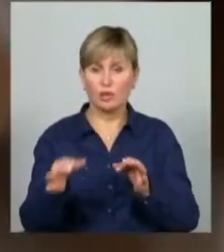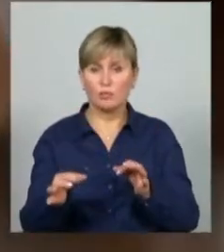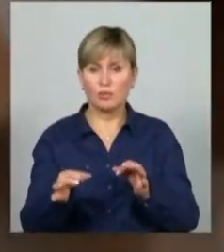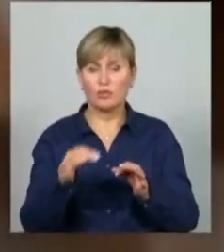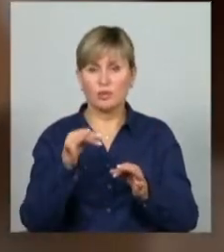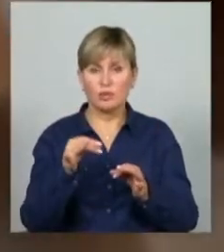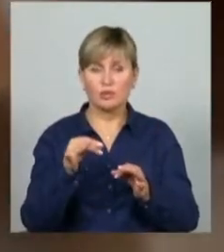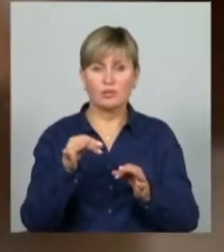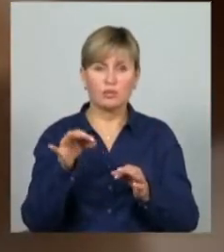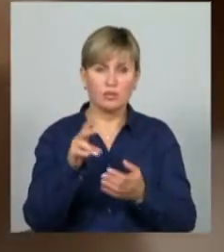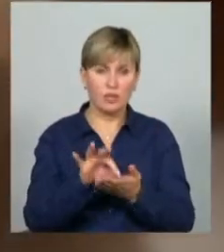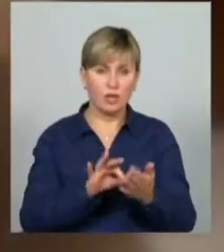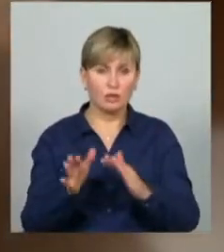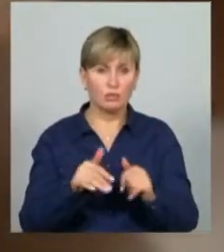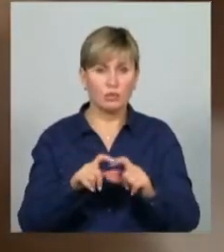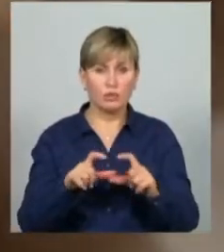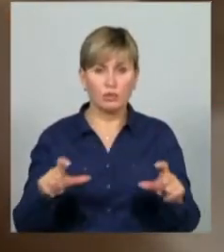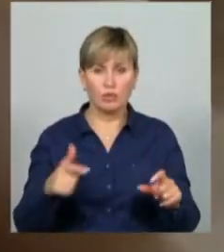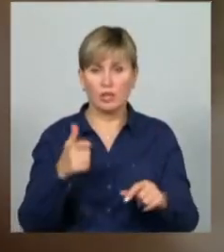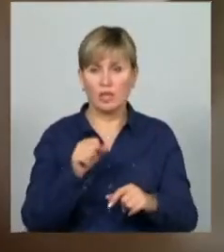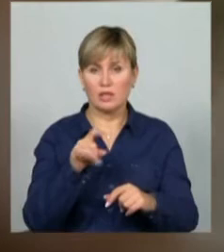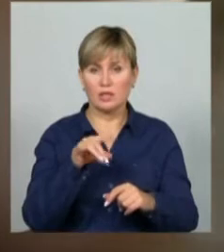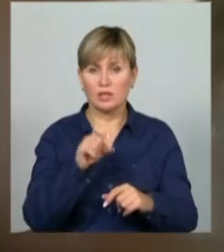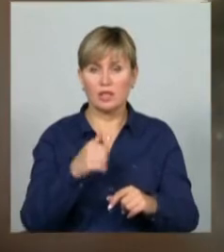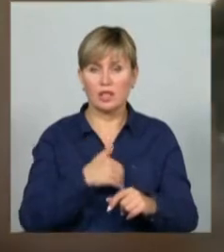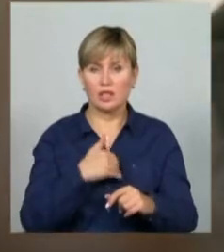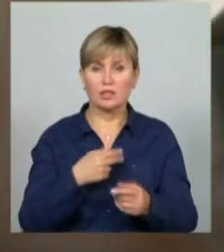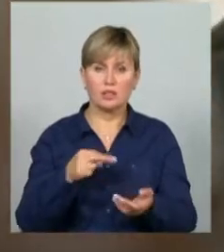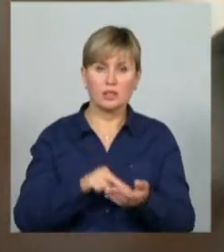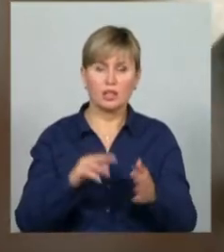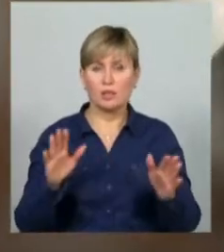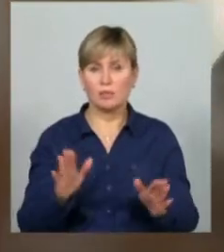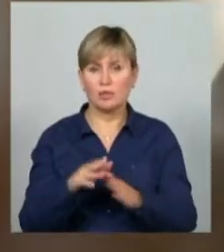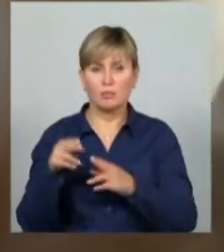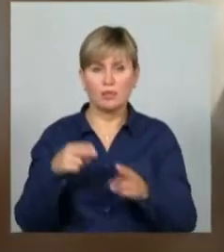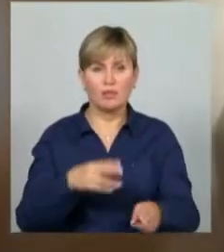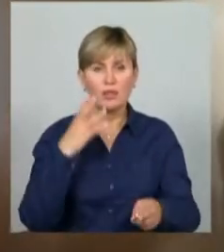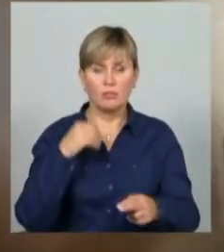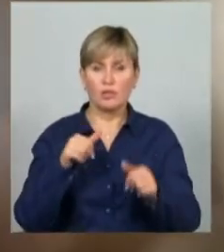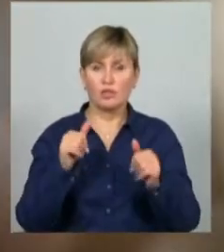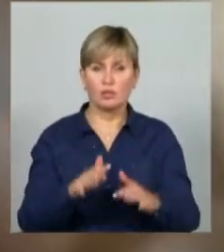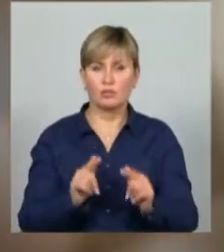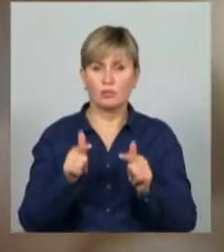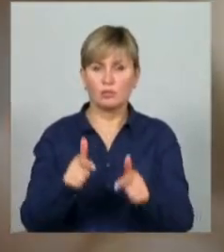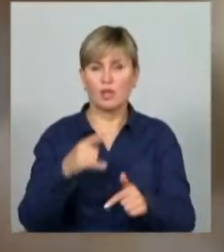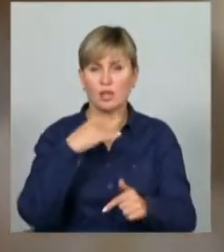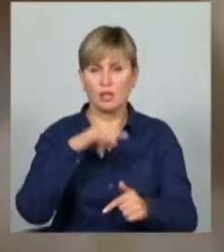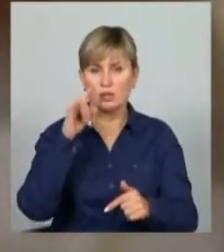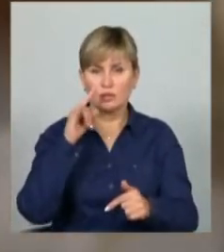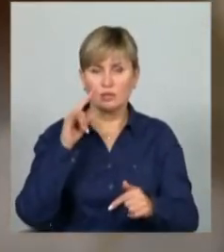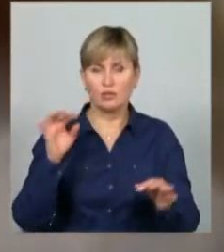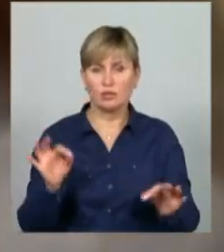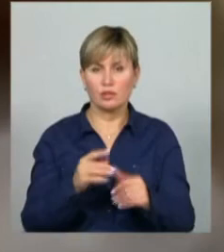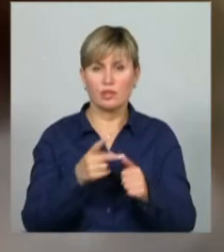Мало кому известно, но сразу после школы Газиза Абдинабиева хотела стать певицей. Приехав в Алматы, она решила поступать в Казахскую